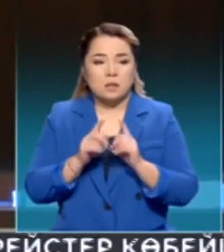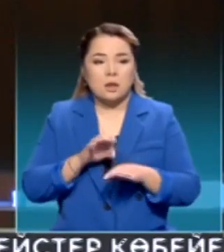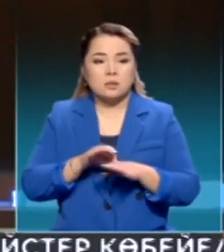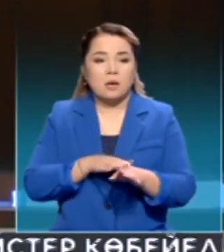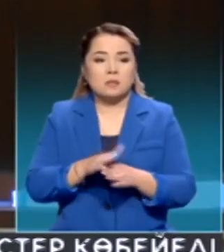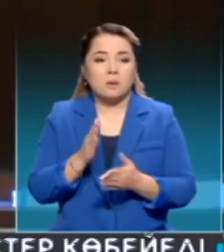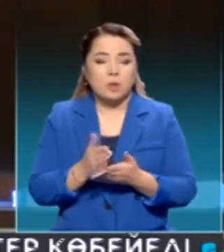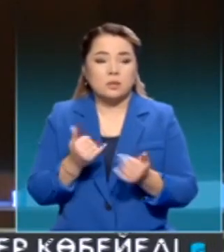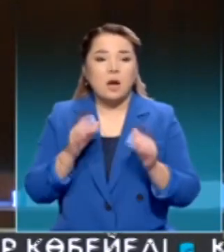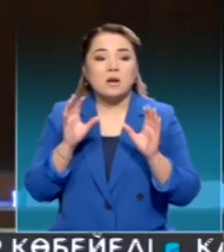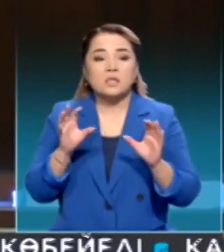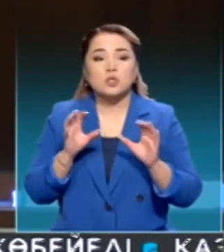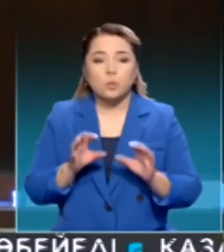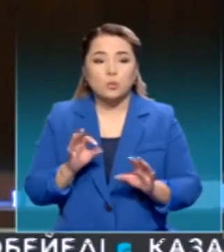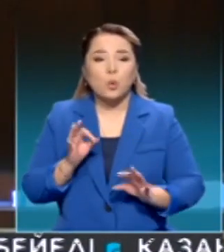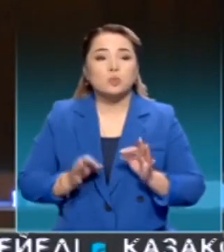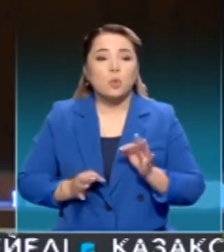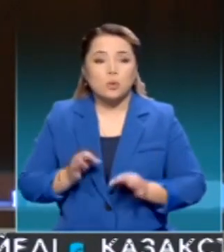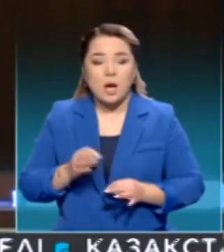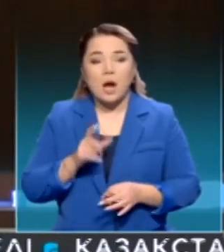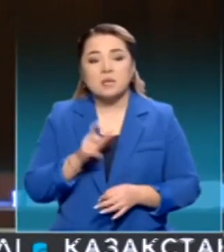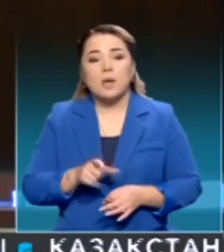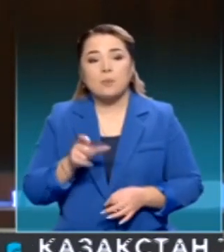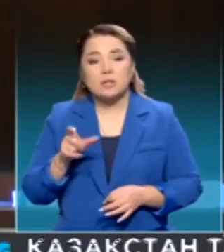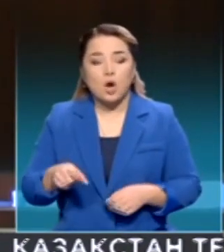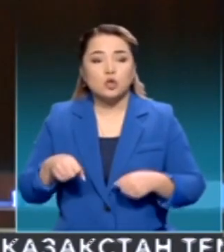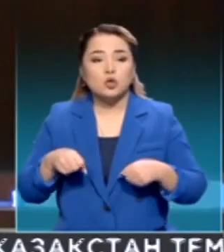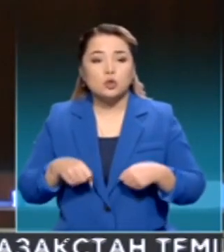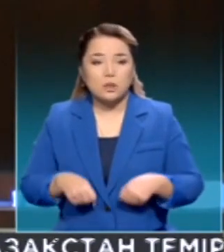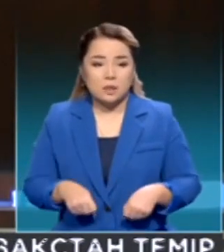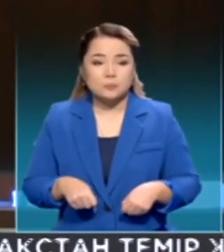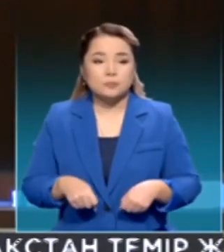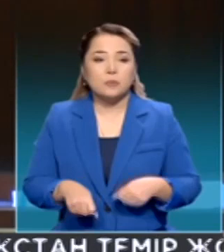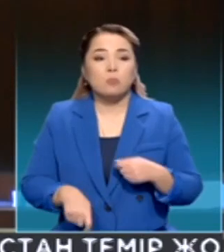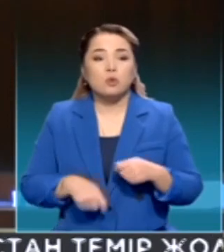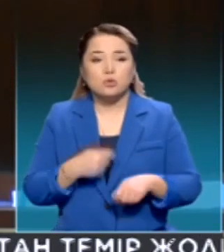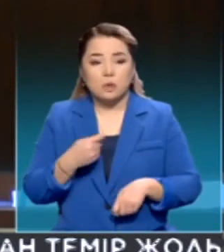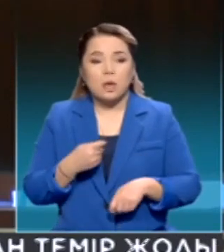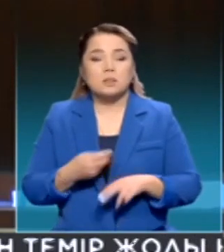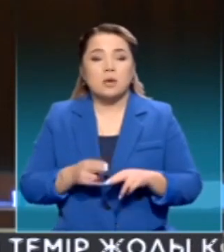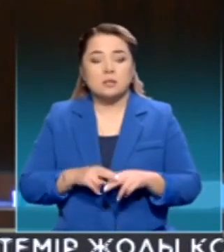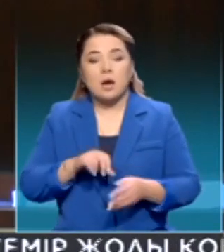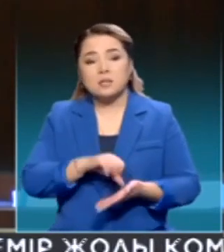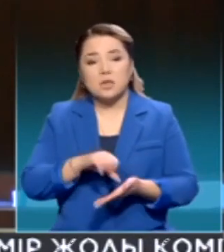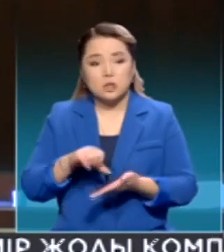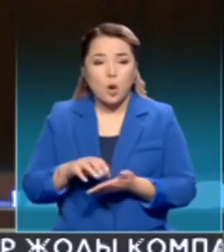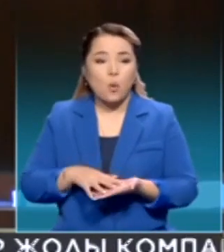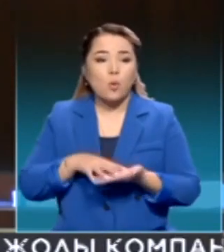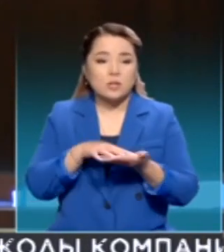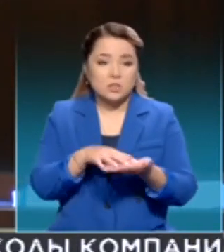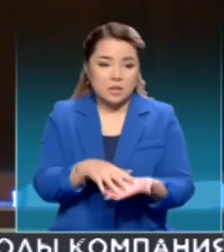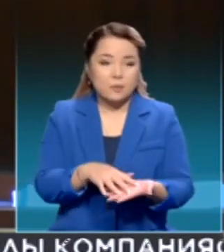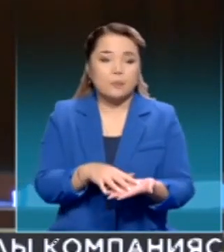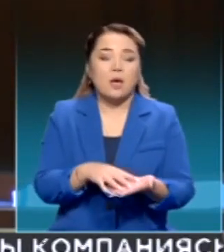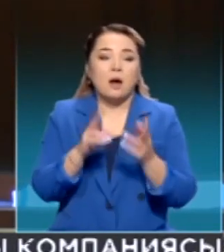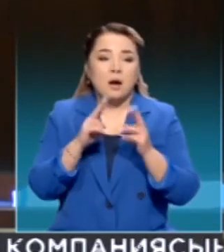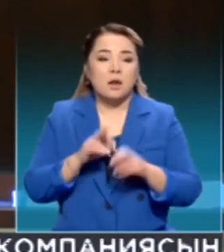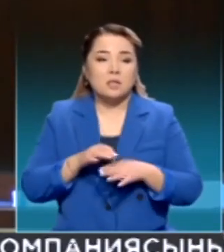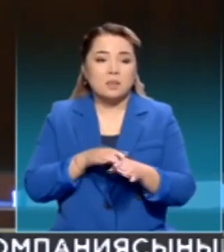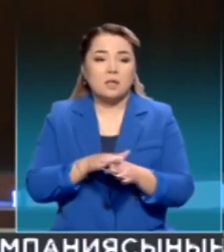Алдағы уақытта конституциялық сот азаматтардың құқықтарының бұзылуына қатысты өтініштерді